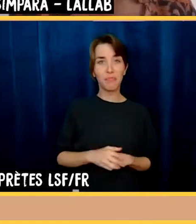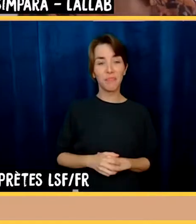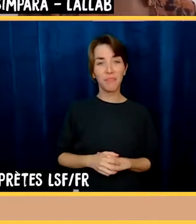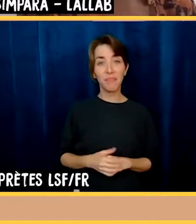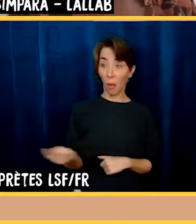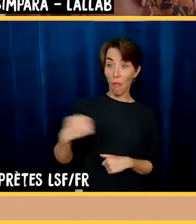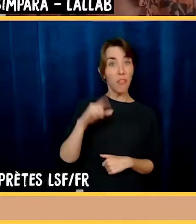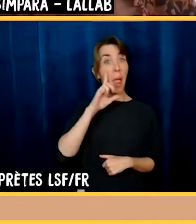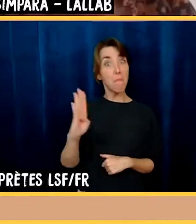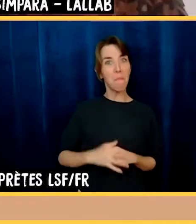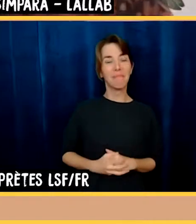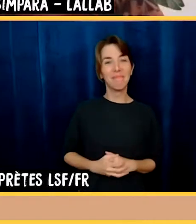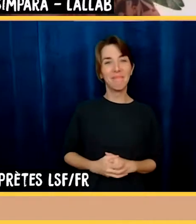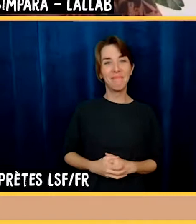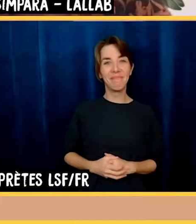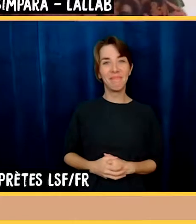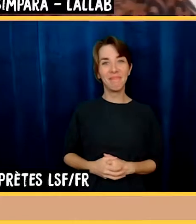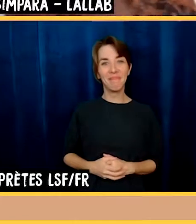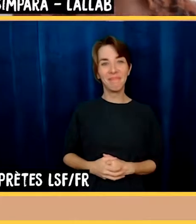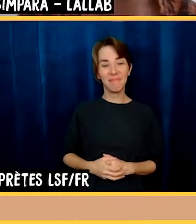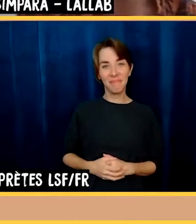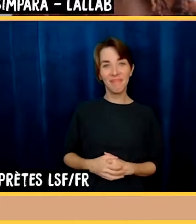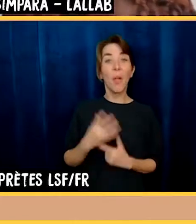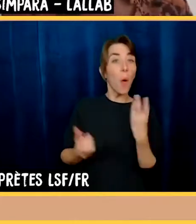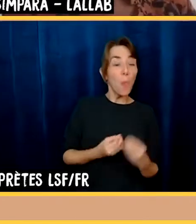lab. Venez à la lab Agora.